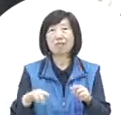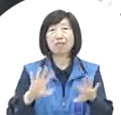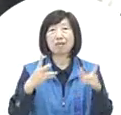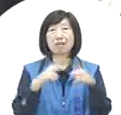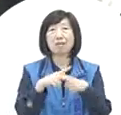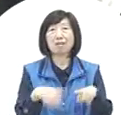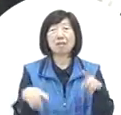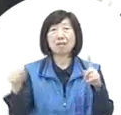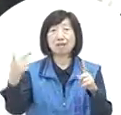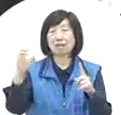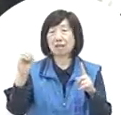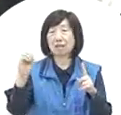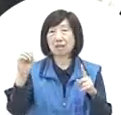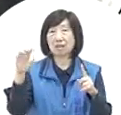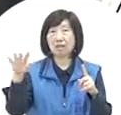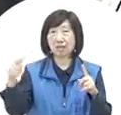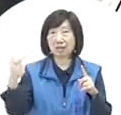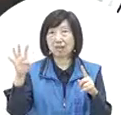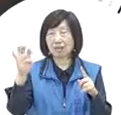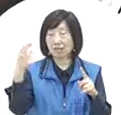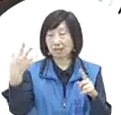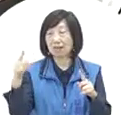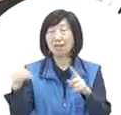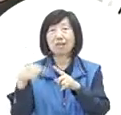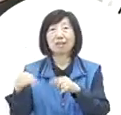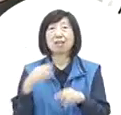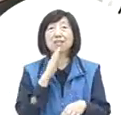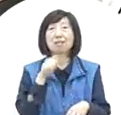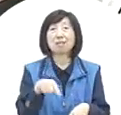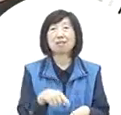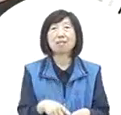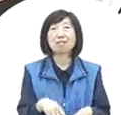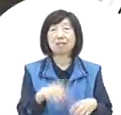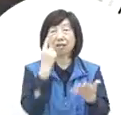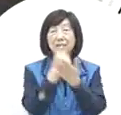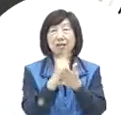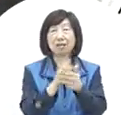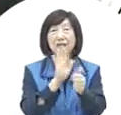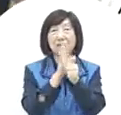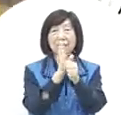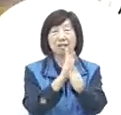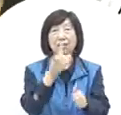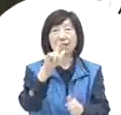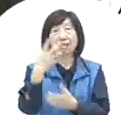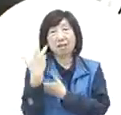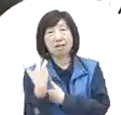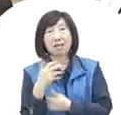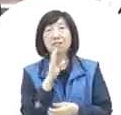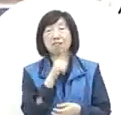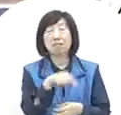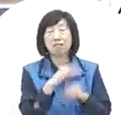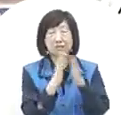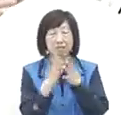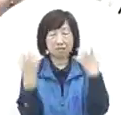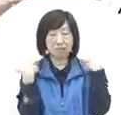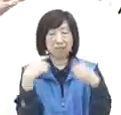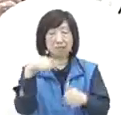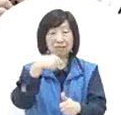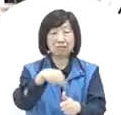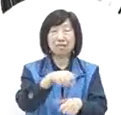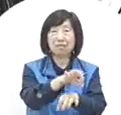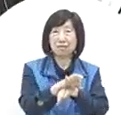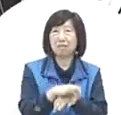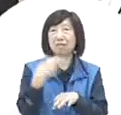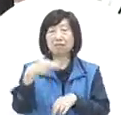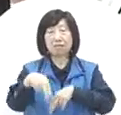达648人。这样的数字其实对每一个辅导老师，甚至他还要承担所谓的教学业务量跟